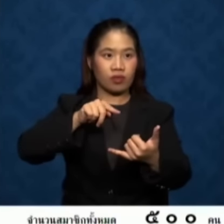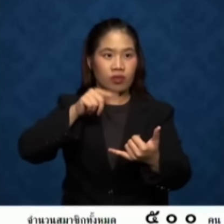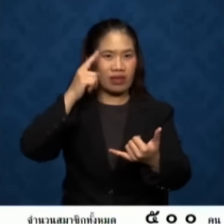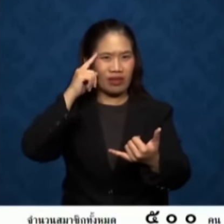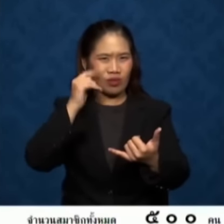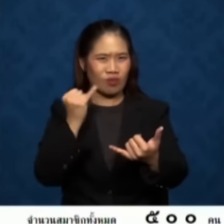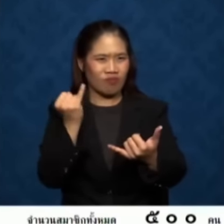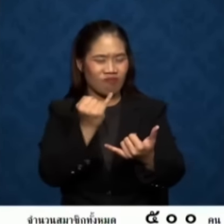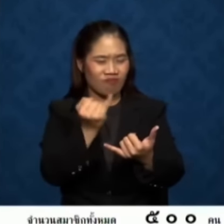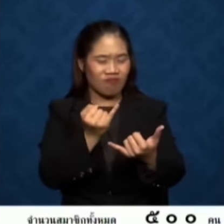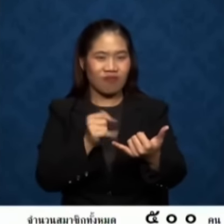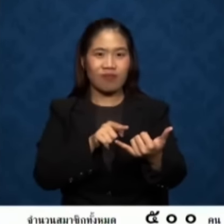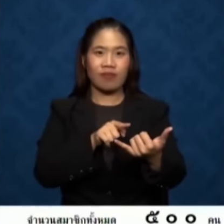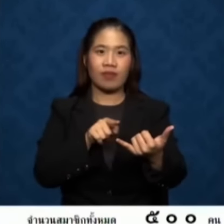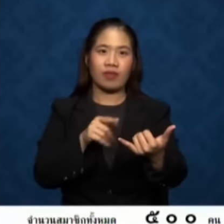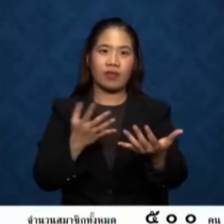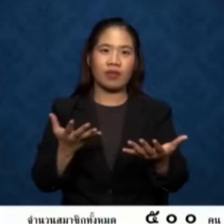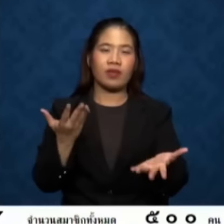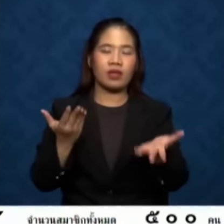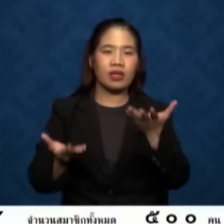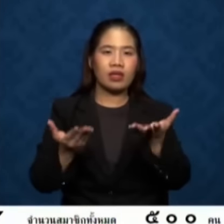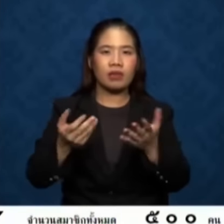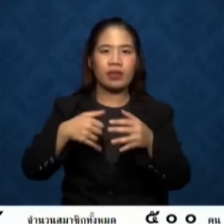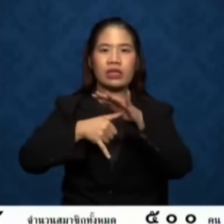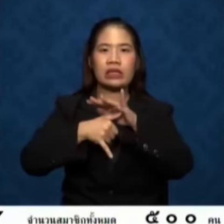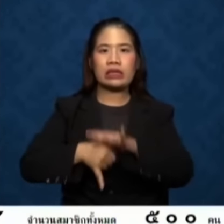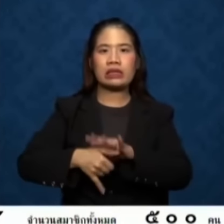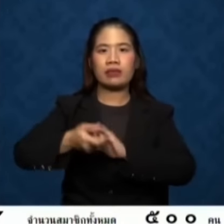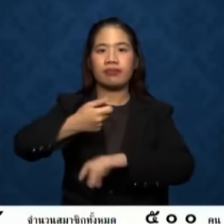ายมันเป็นที่เลือกปฏิบัติ